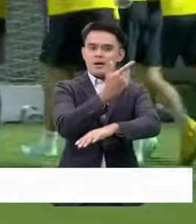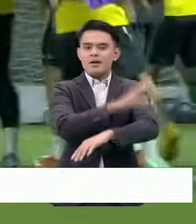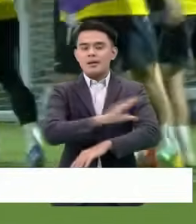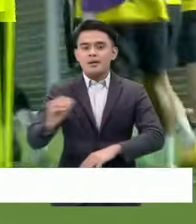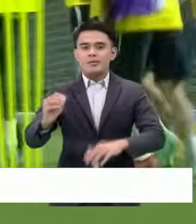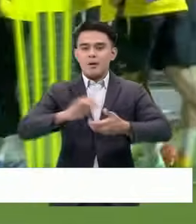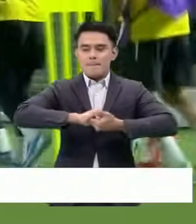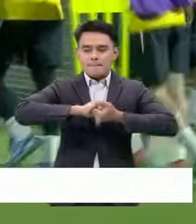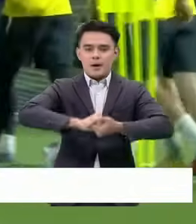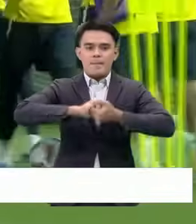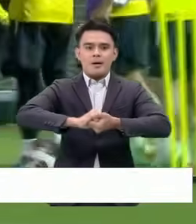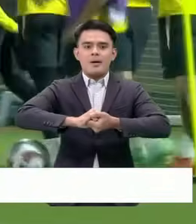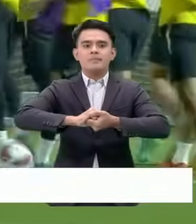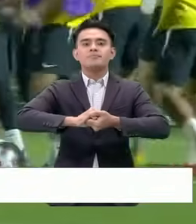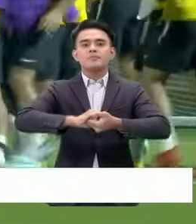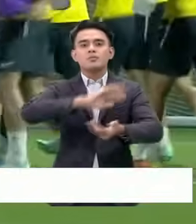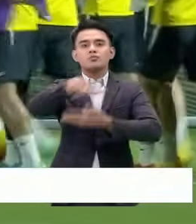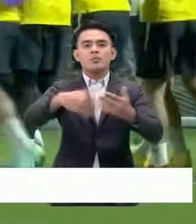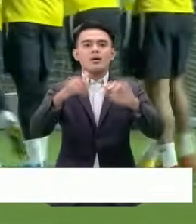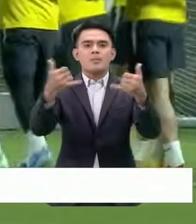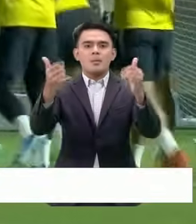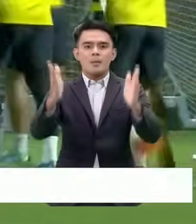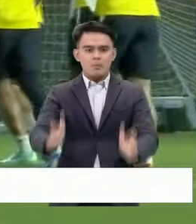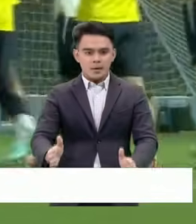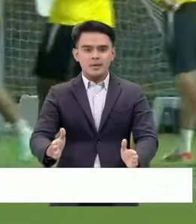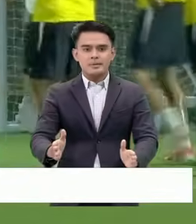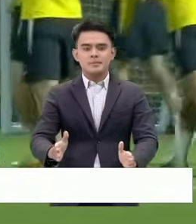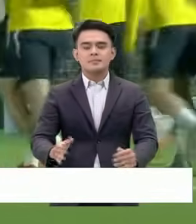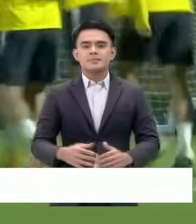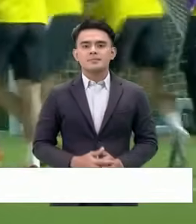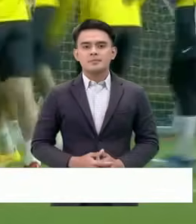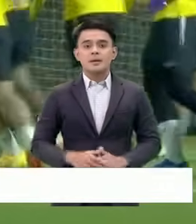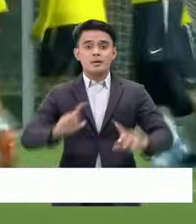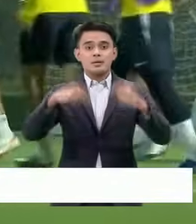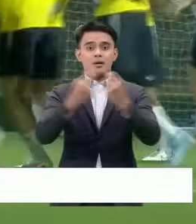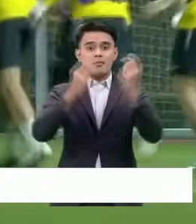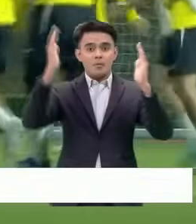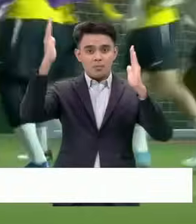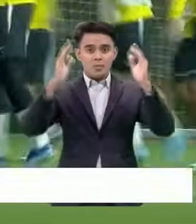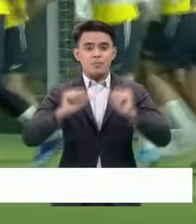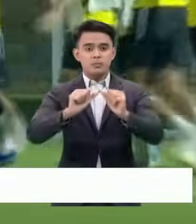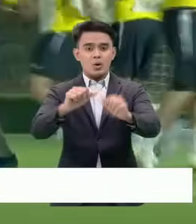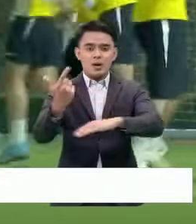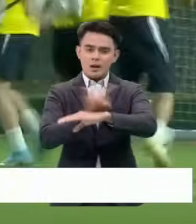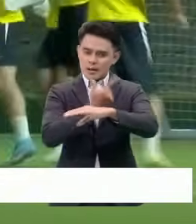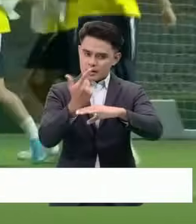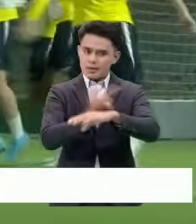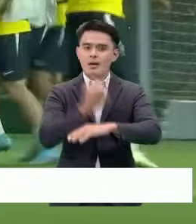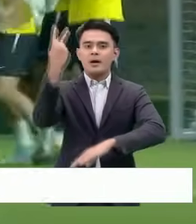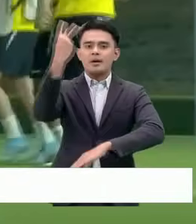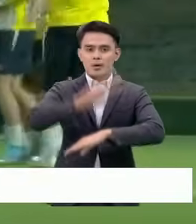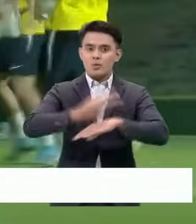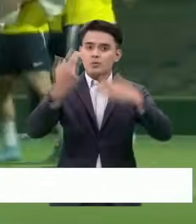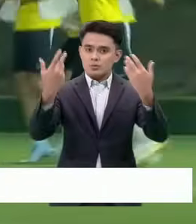bonding bersama semua pemain dengan keadaan yang lebih baik skuad negara akan meneruskan latihan hari kedua